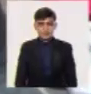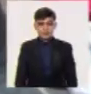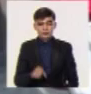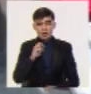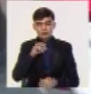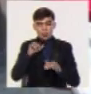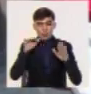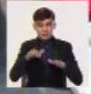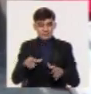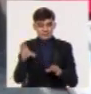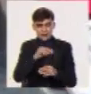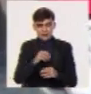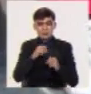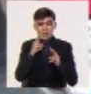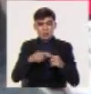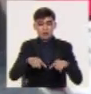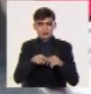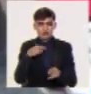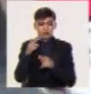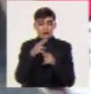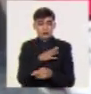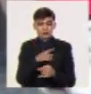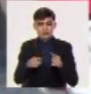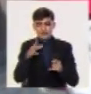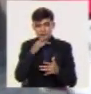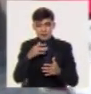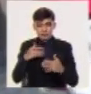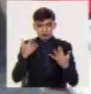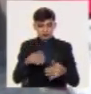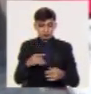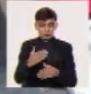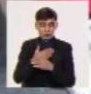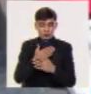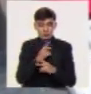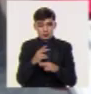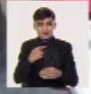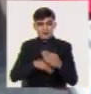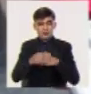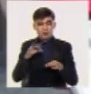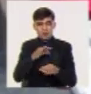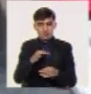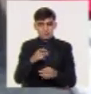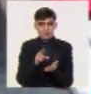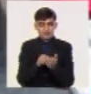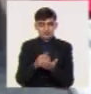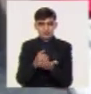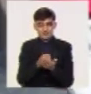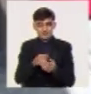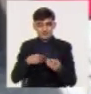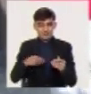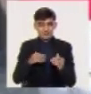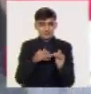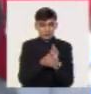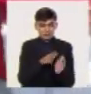Ақтаудағы бүкіл құзыретті органға арыз жазды. Қанша уақыт өтсе де ешқандай нәтиже жоқ. Арамызда мүгедек баласының жәрдемақысын осы үйге салған әйел де бар.